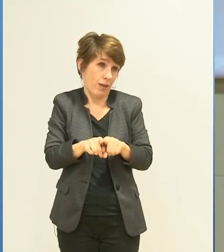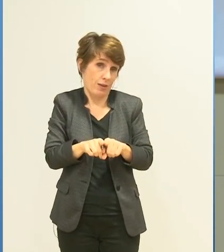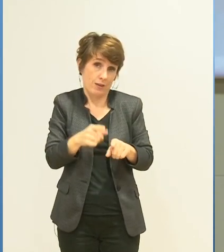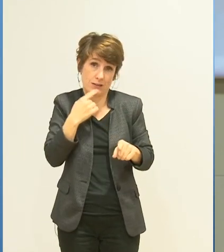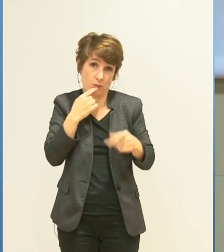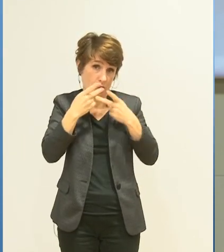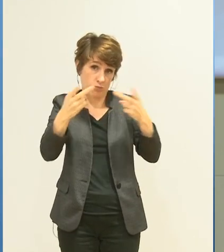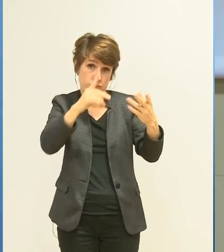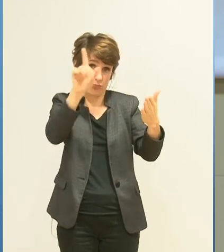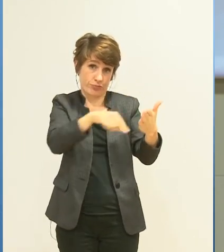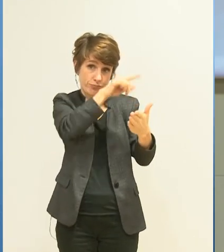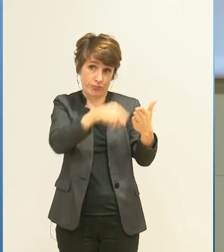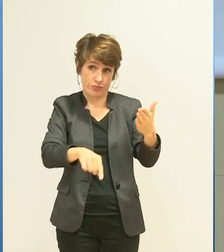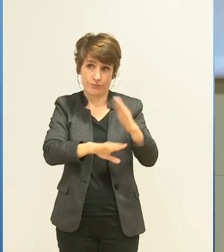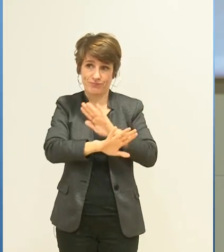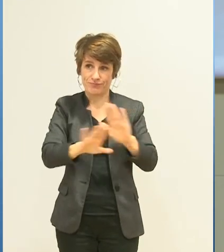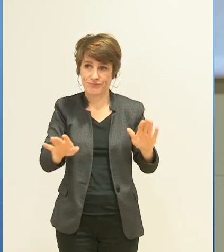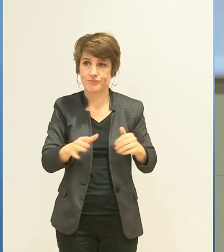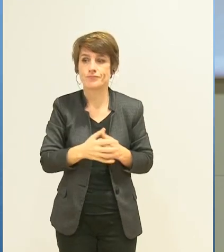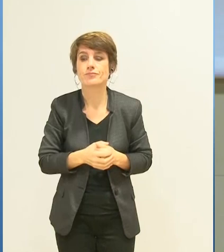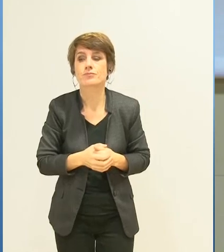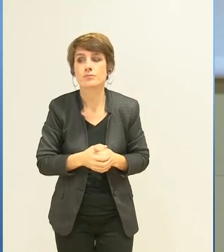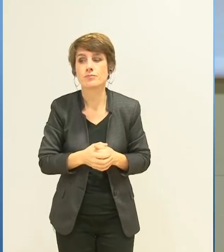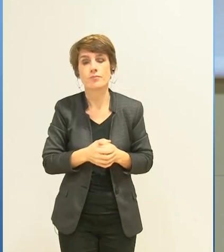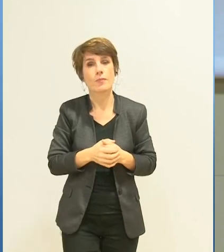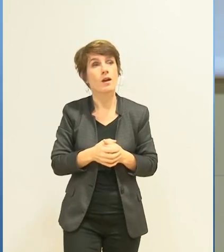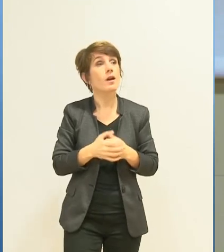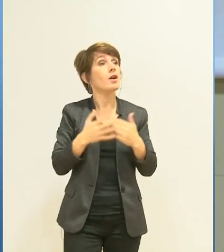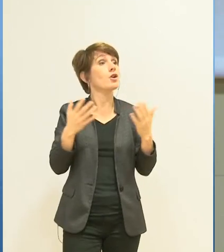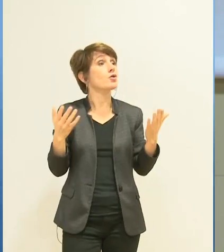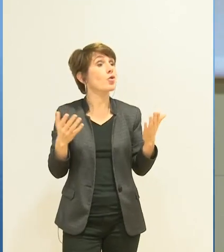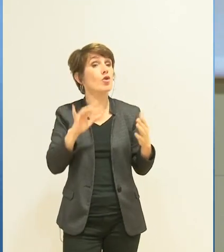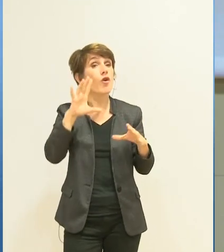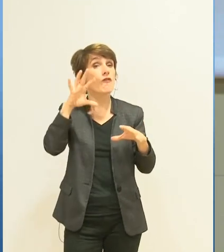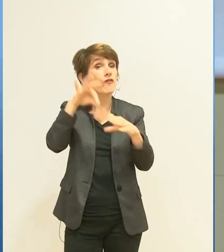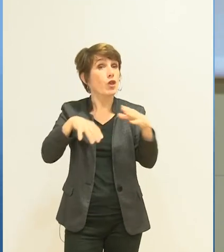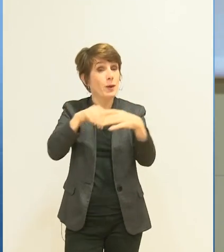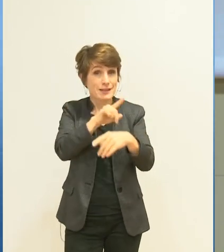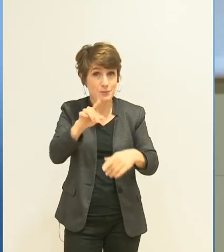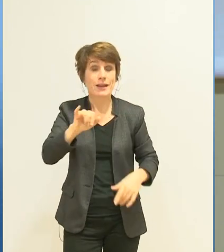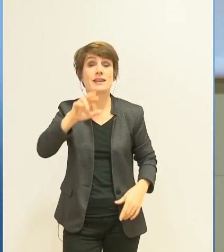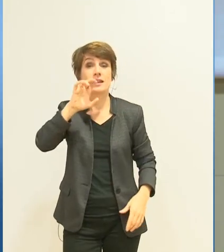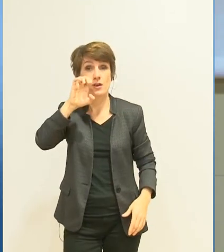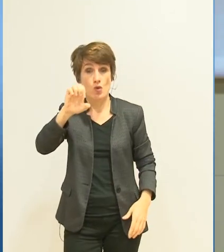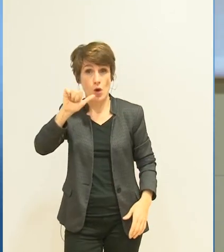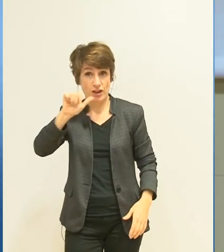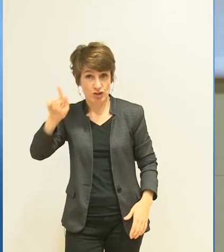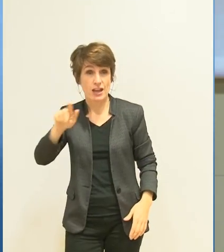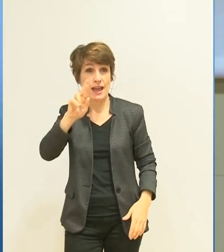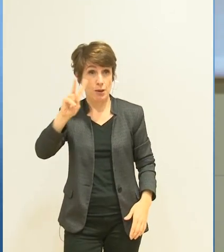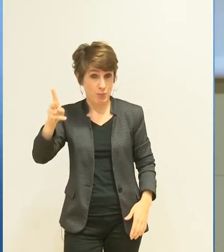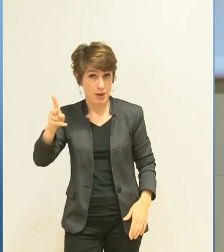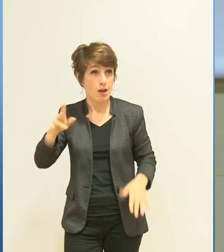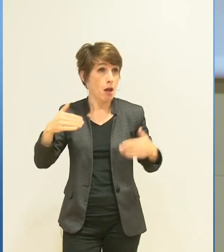déclarer infructueux la procédure de l'appel à projets gamme de projets pour le site de l'ancien musée bibliothèque qui ne prend pas part au vote ea grp qui